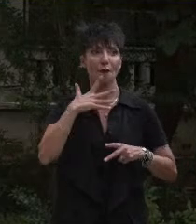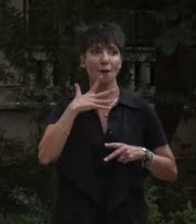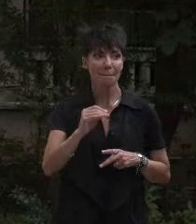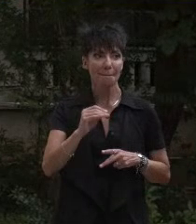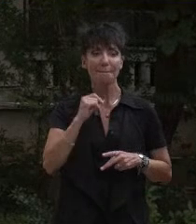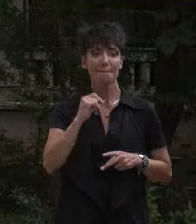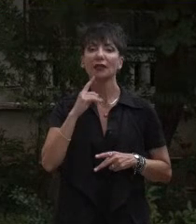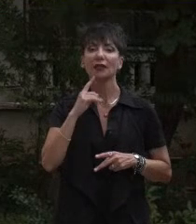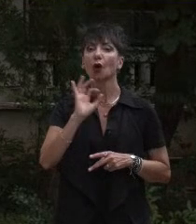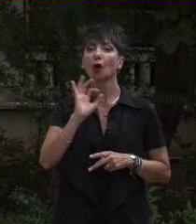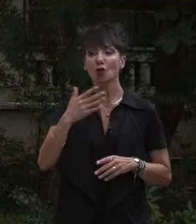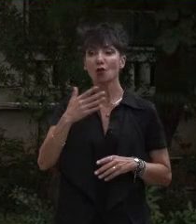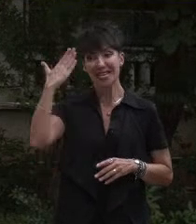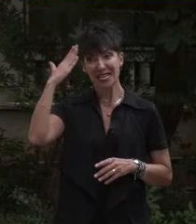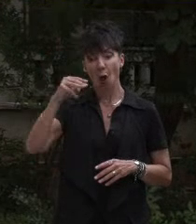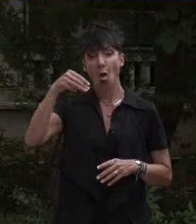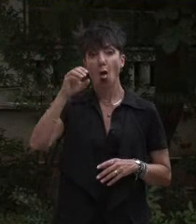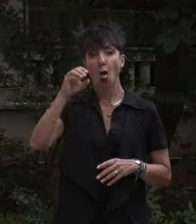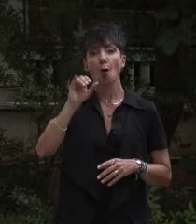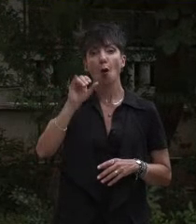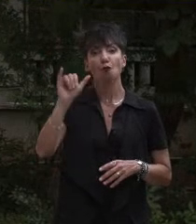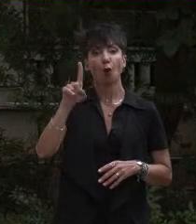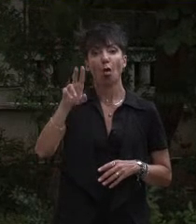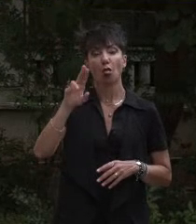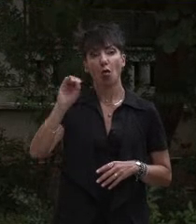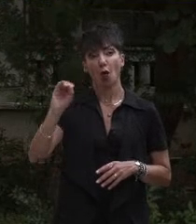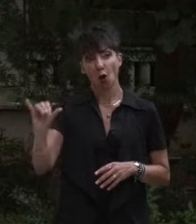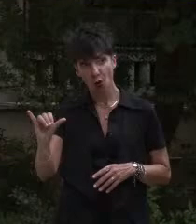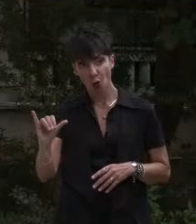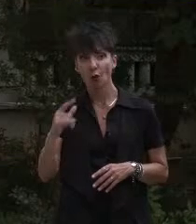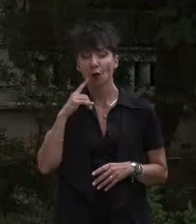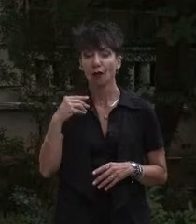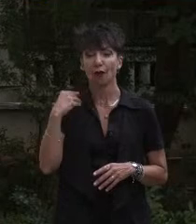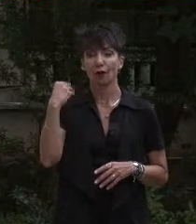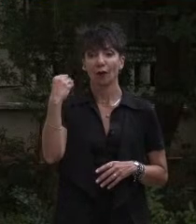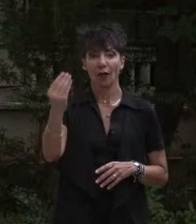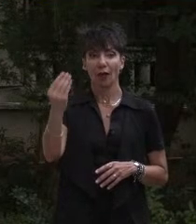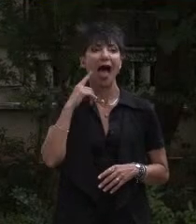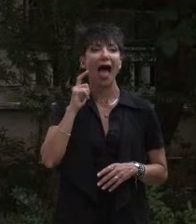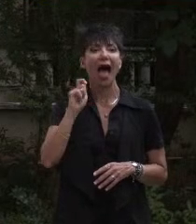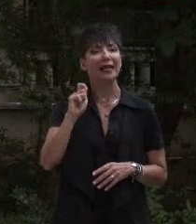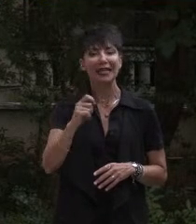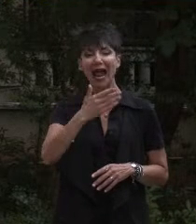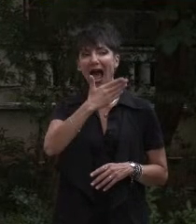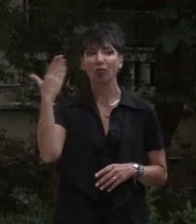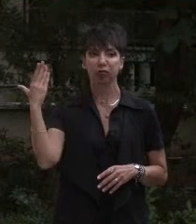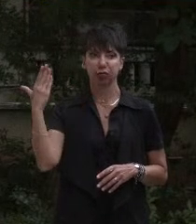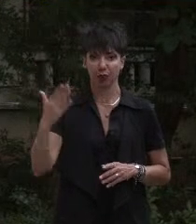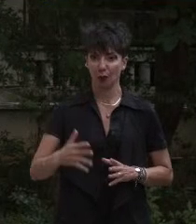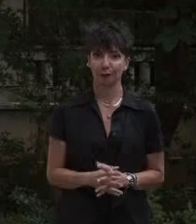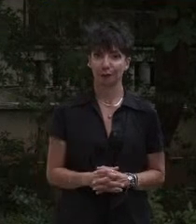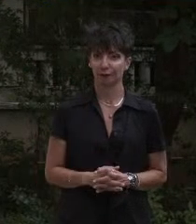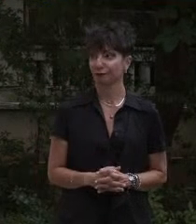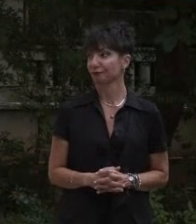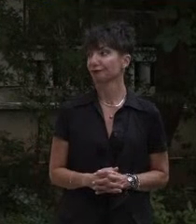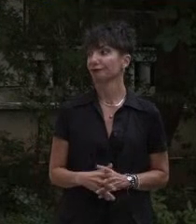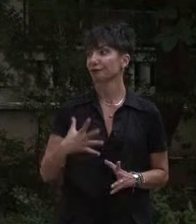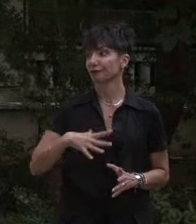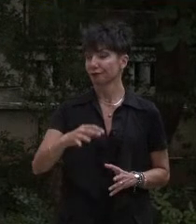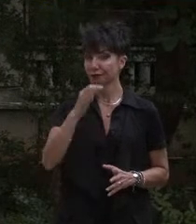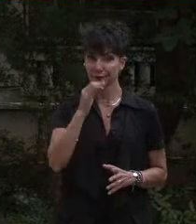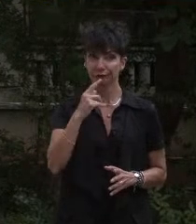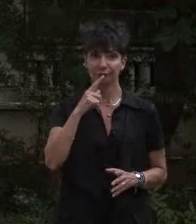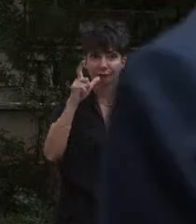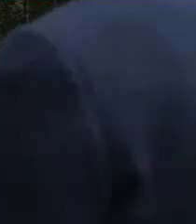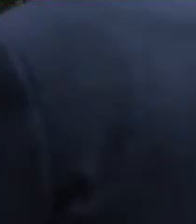Γυμνάσιο Μούδρου, Αφιόνη Στέλλα, το οποίο όμως θα παραλάβει η κυρία Εκατερίνη Αγάθου. Επιτρέψτε μου να ευχαριστήσω τον κύριο